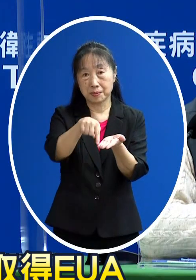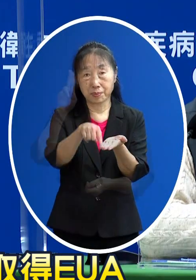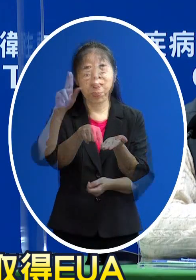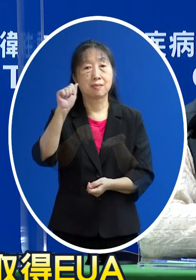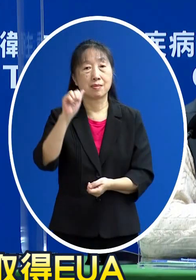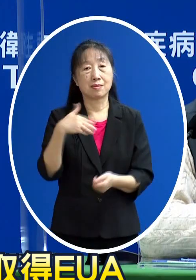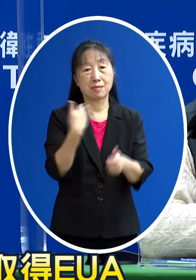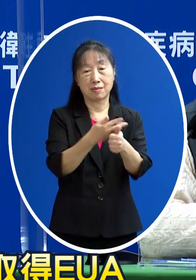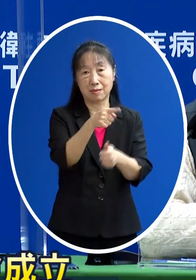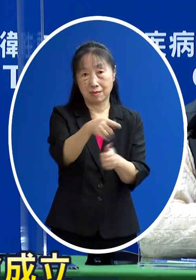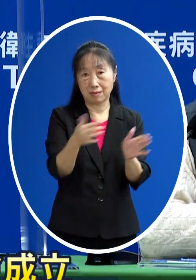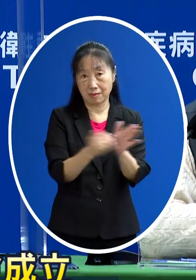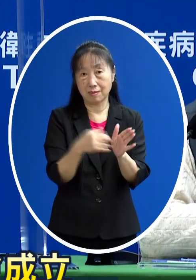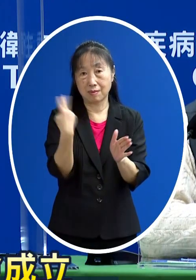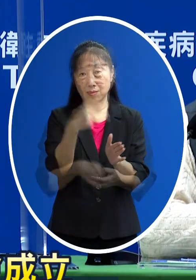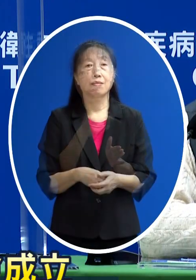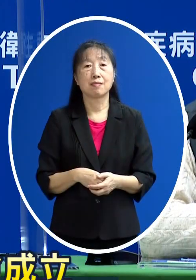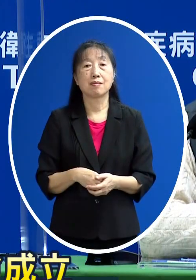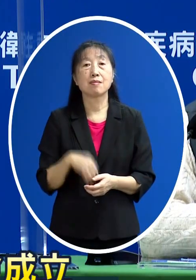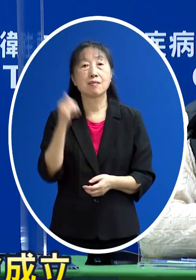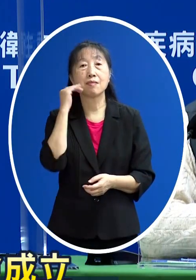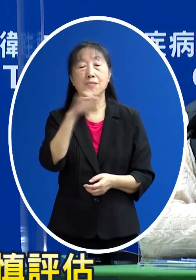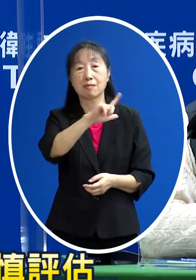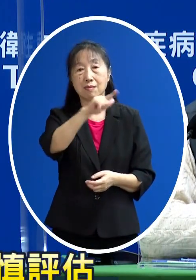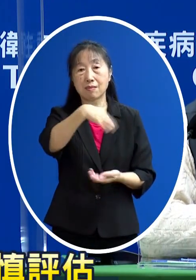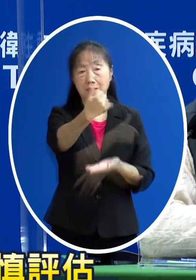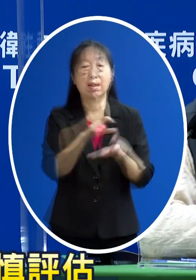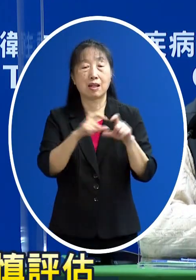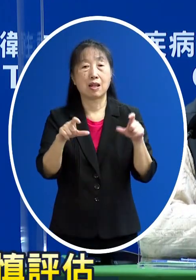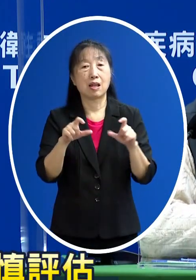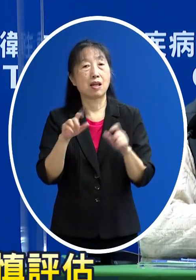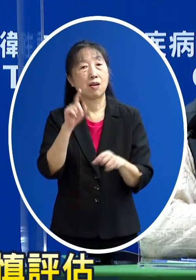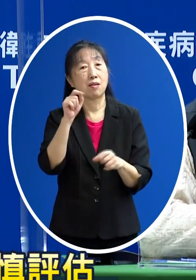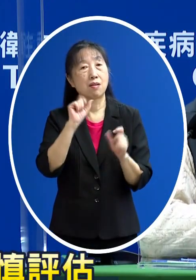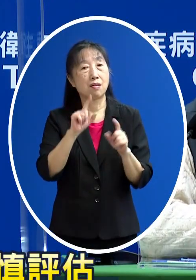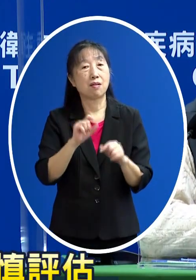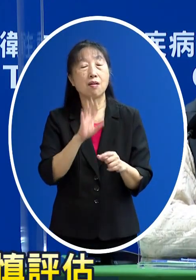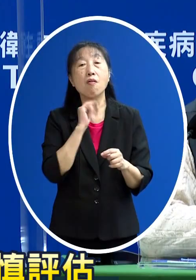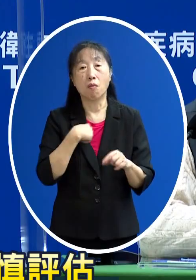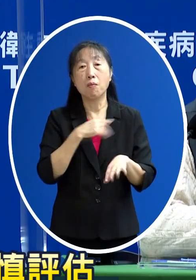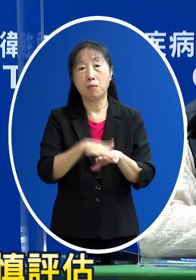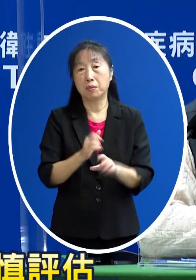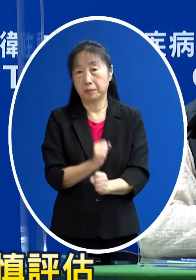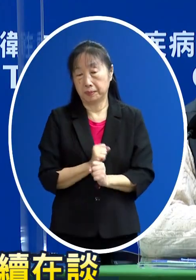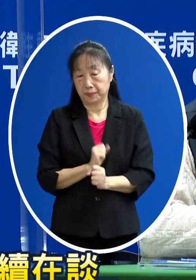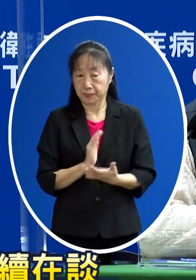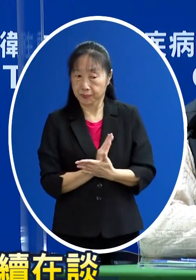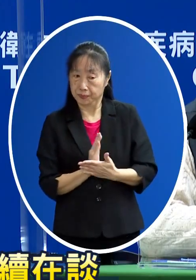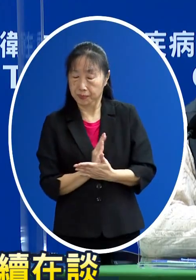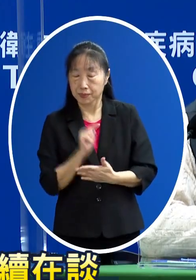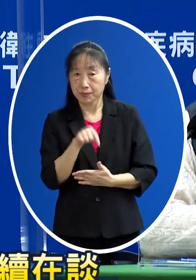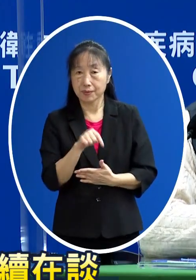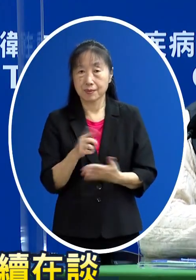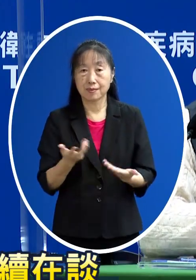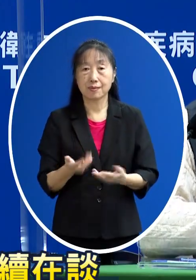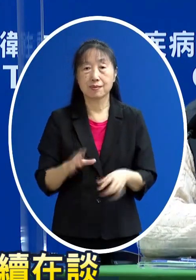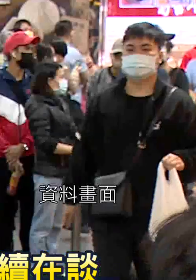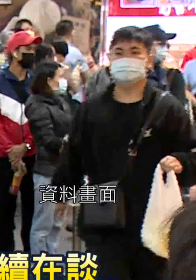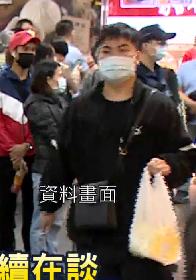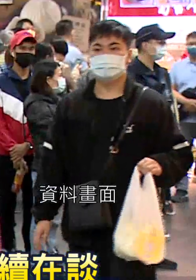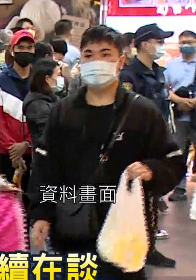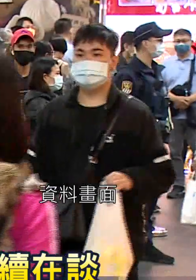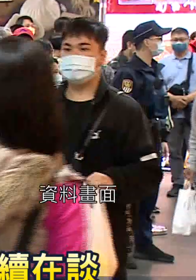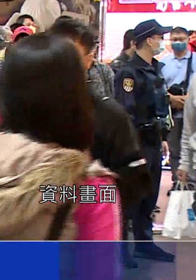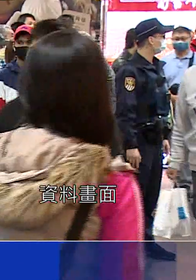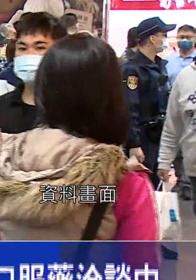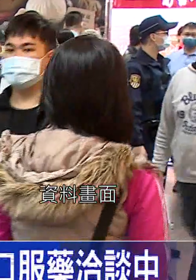得 EUA 跟买卖契约才会成立，货到哈付款，但我们会审慎的评估。那辉瑞这边我们持续在谈。